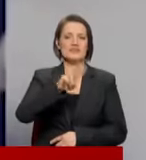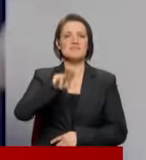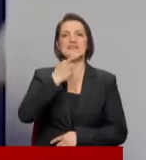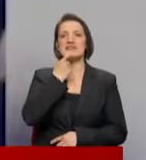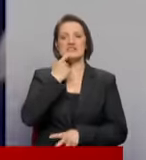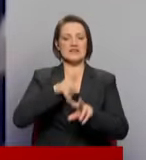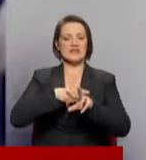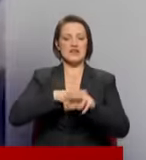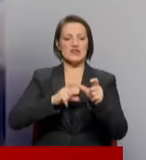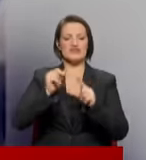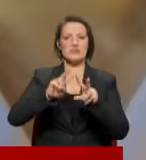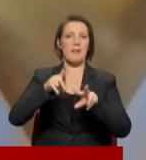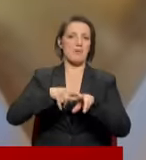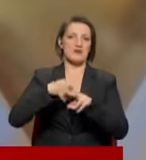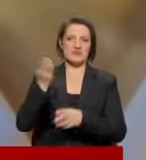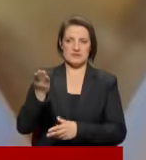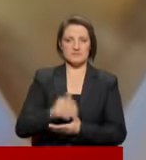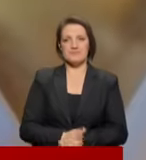27 yaşındaki Yeşim Akbaş.